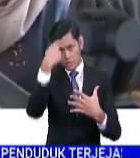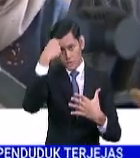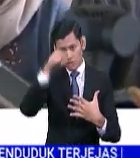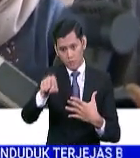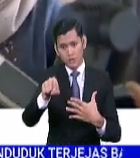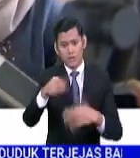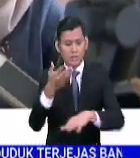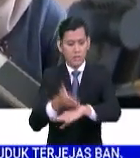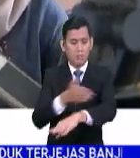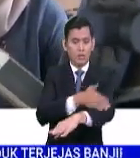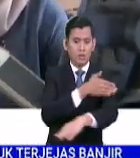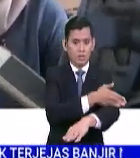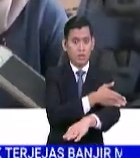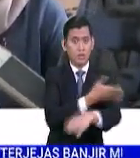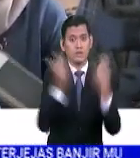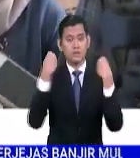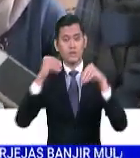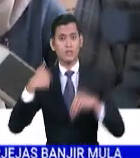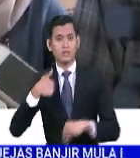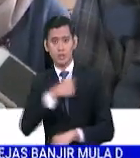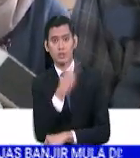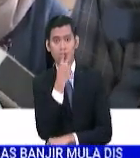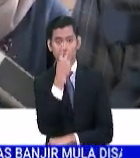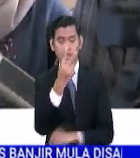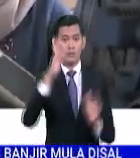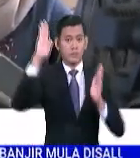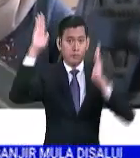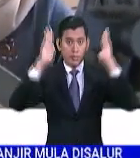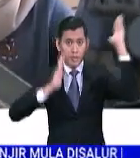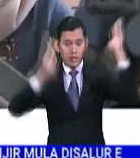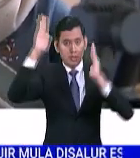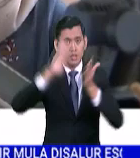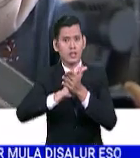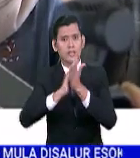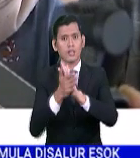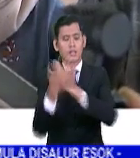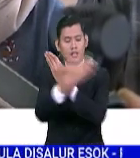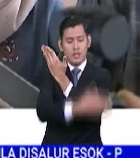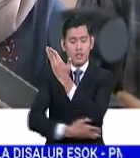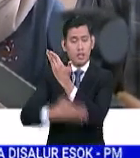meningkatkan hasil kita dan juga memastikan bahawa Malaysia menjadi leading